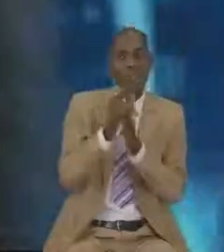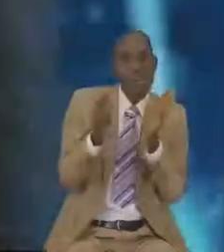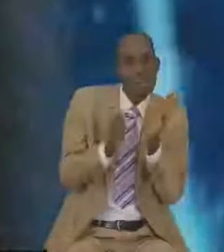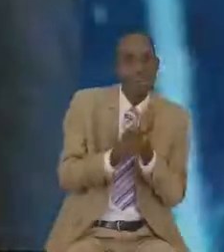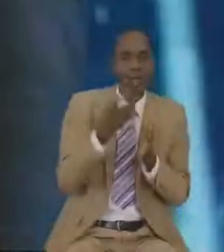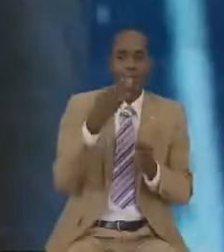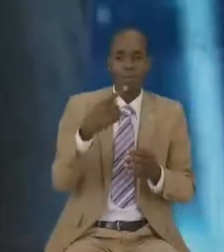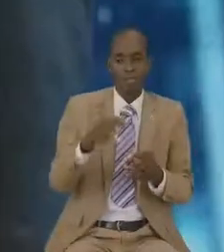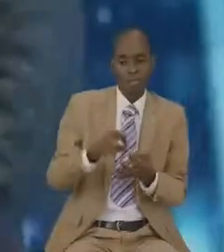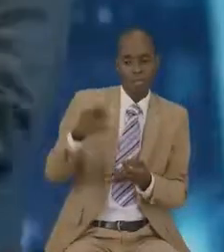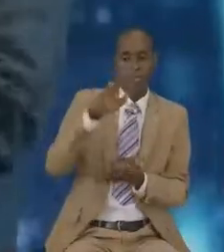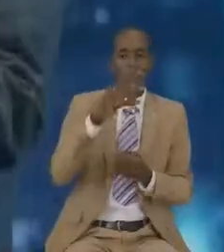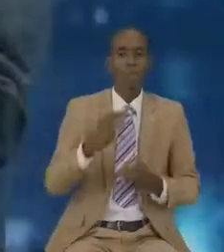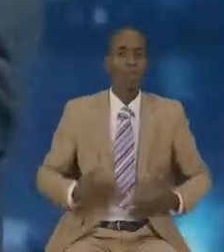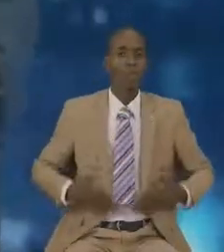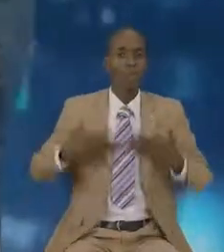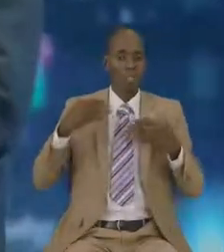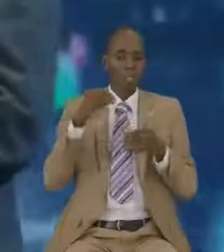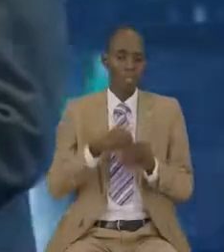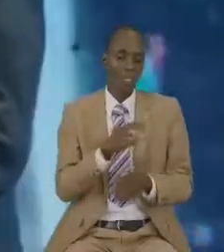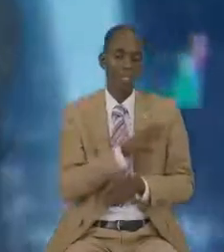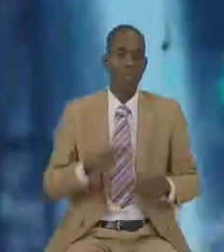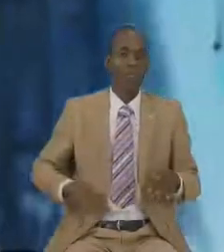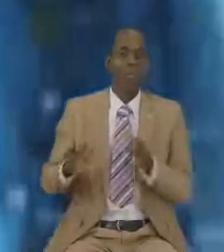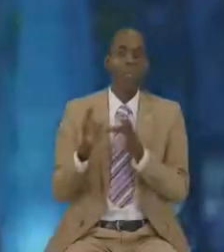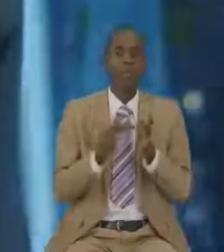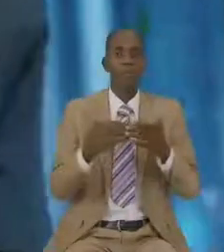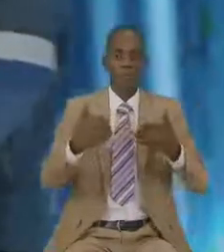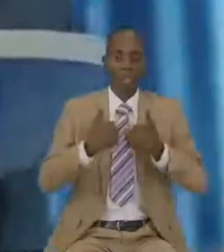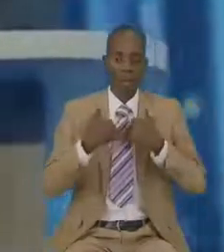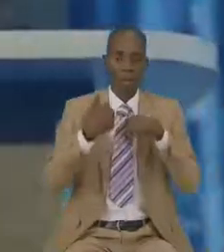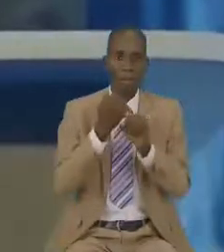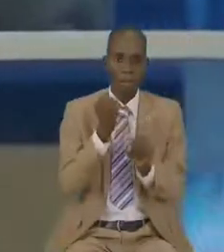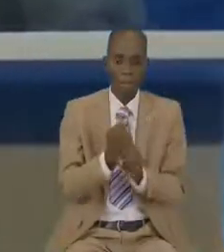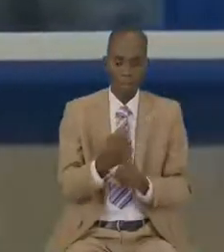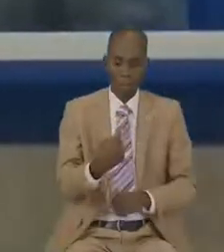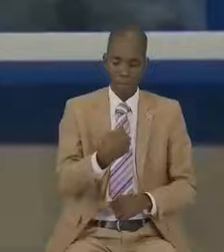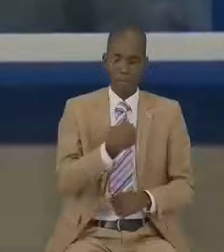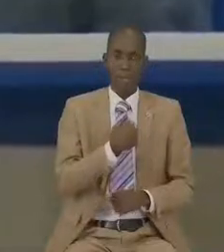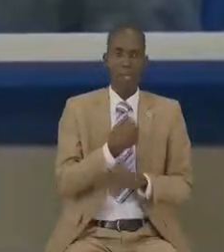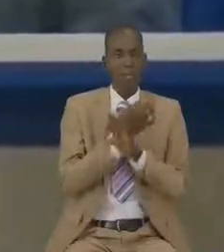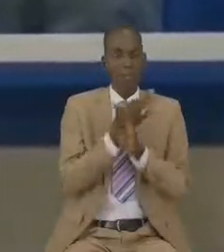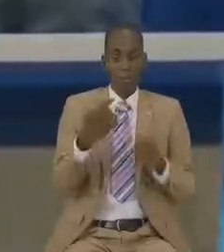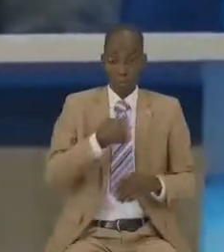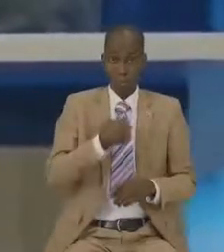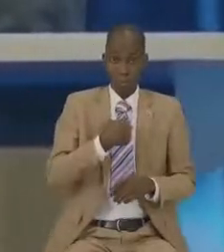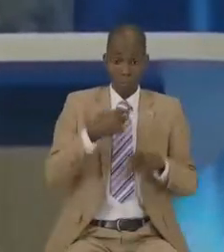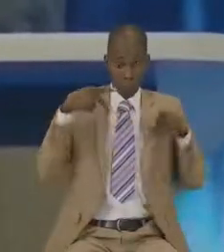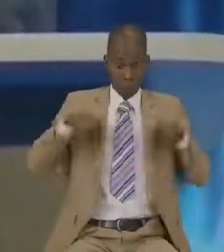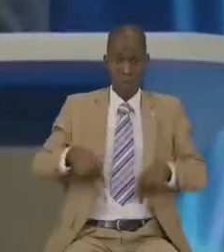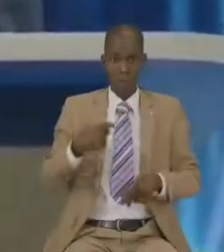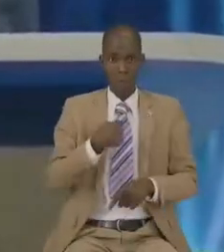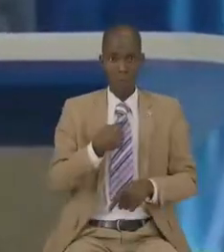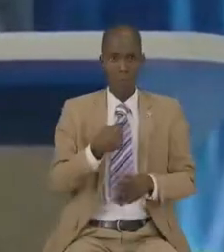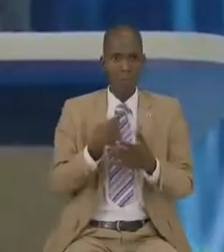vie en Jésus-Christ m'a affranchi. M'a affranchi, moi, personnel, m'a